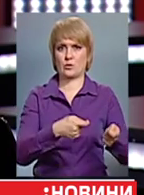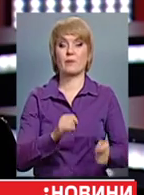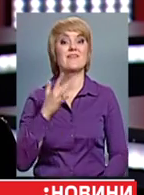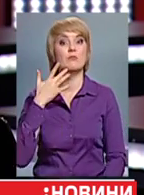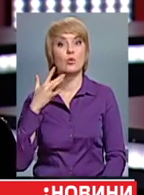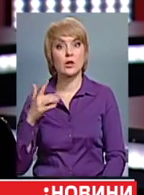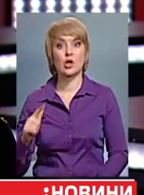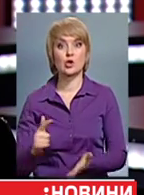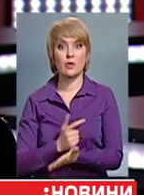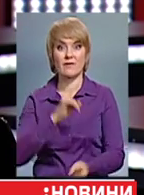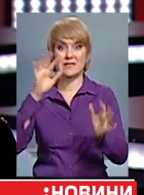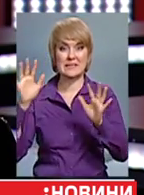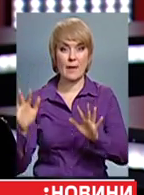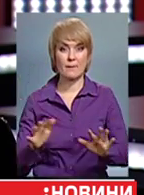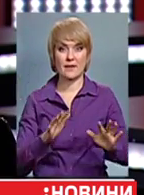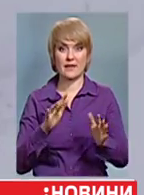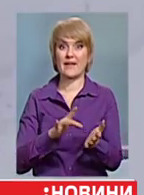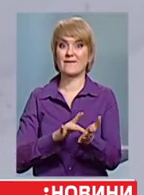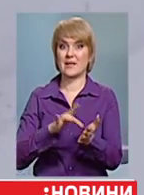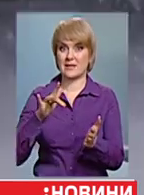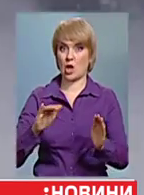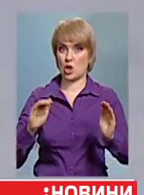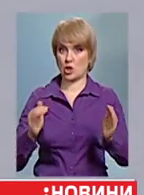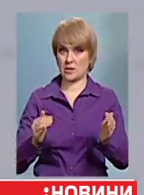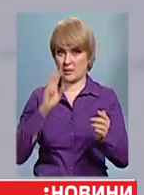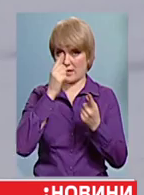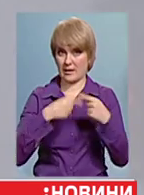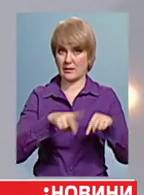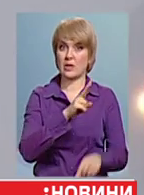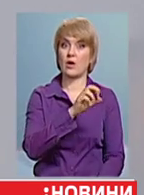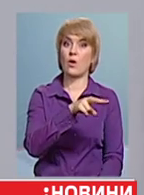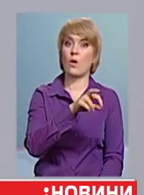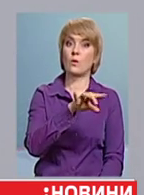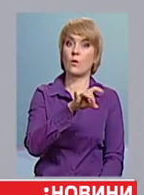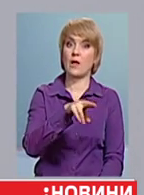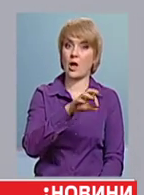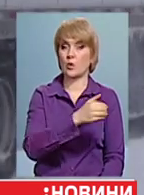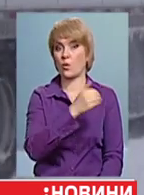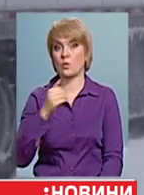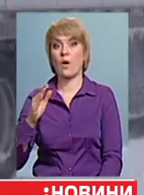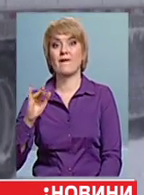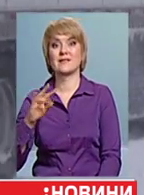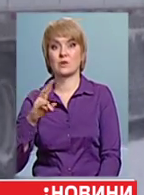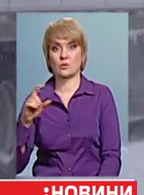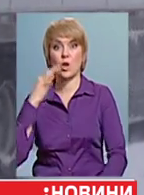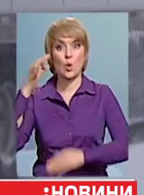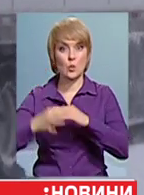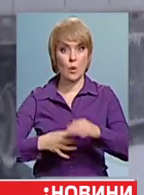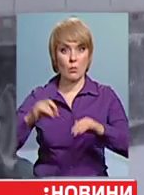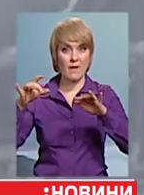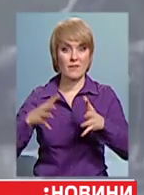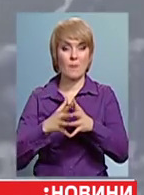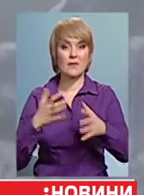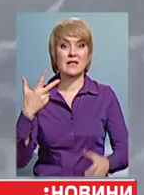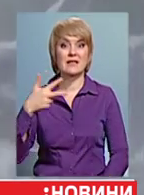Ну і у Сполучених Штатах знову замитілі. Тепер уже в центральній частині країни від Колорадо до Вісконсину. За добу у Колорадо випало більше 30